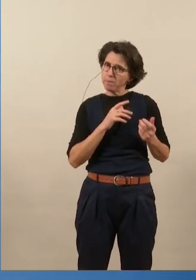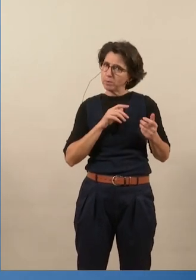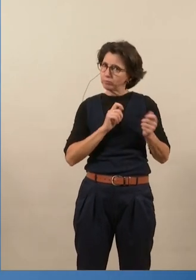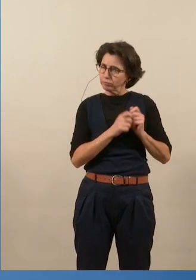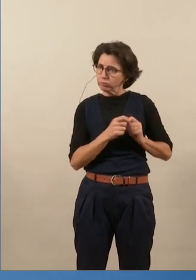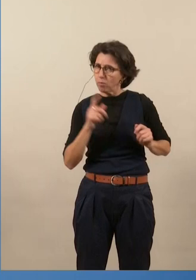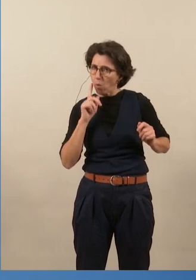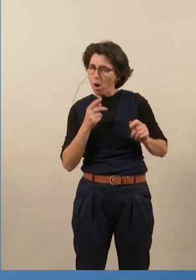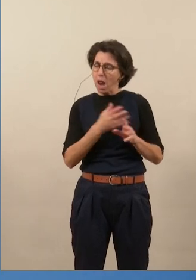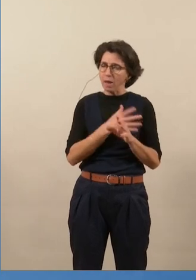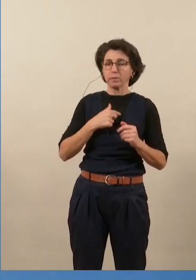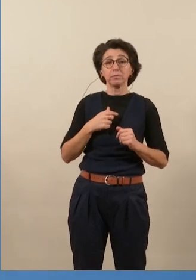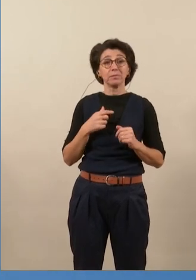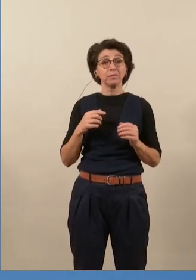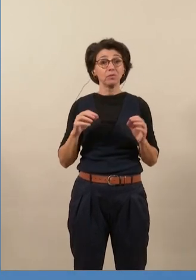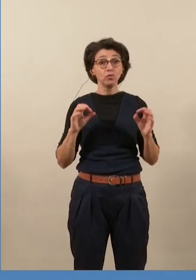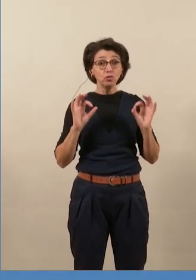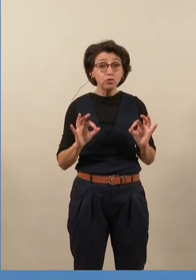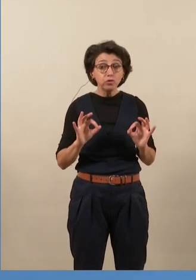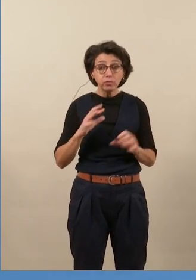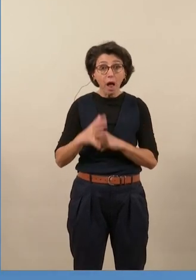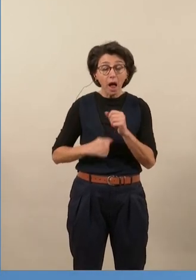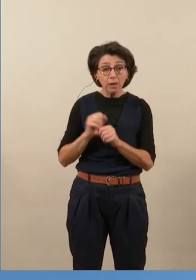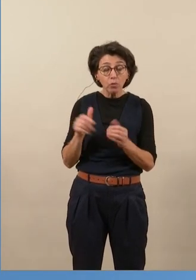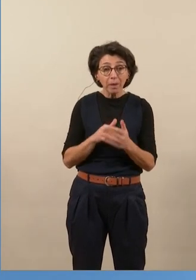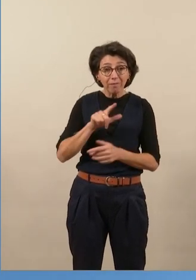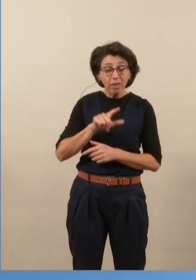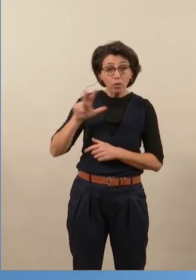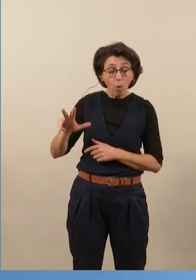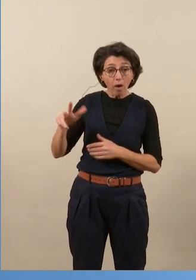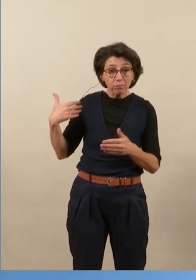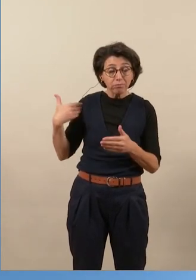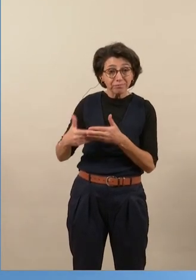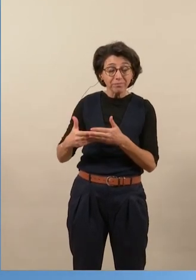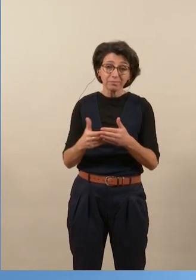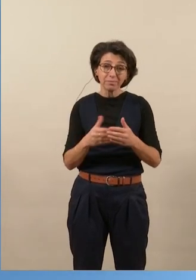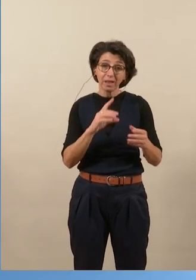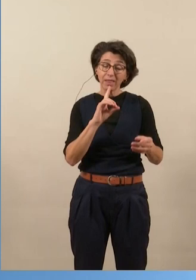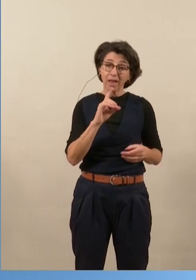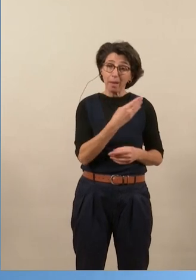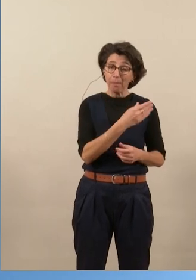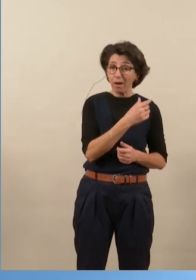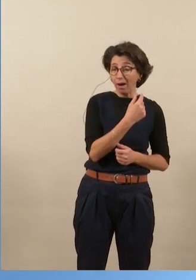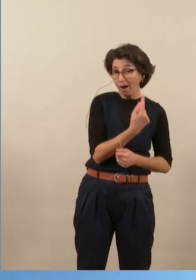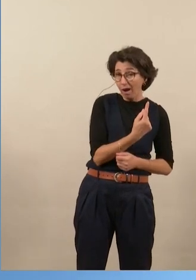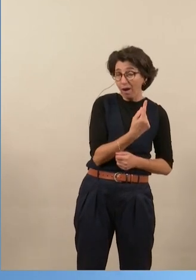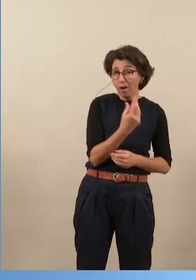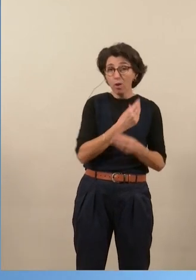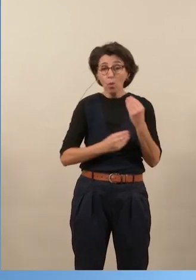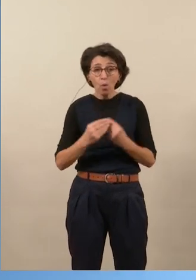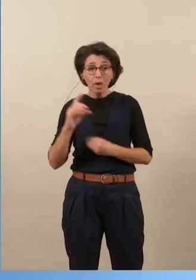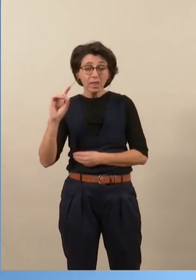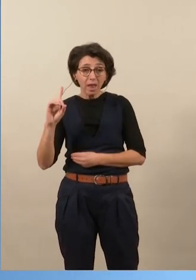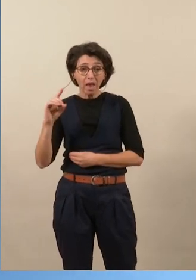année 2023 que ça soit pour la DM1 ou ou que ça soit pour la